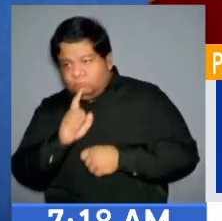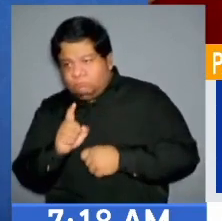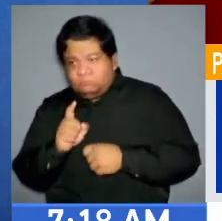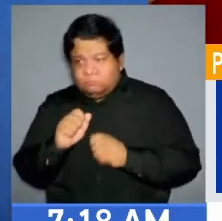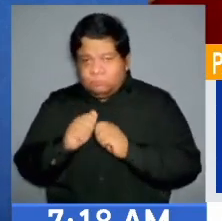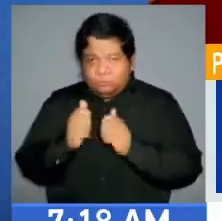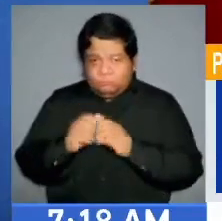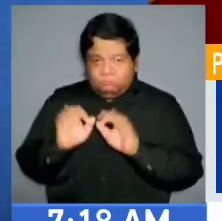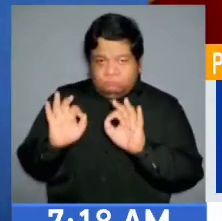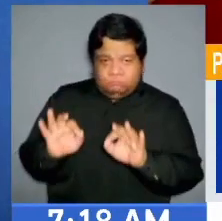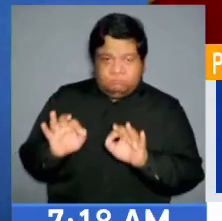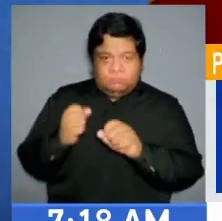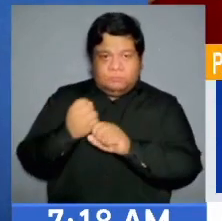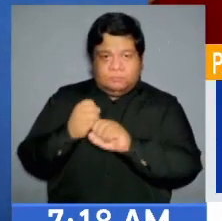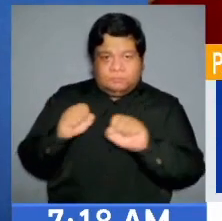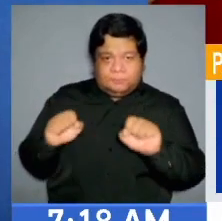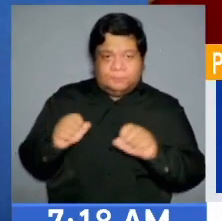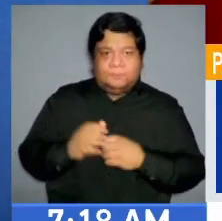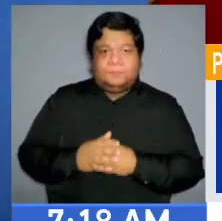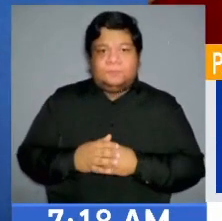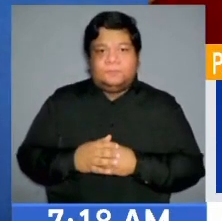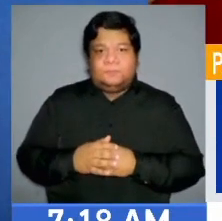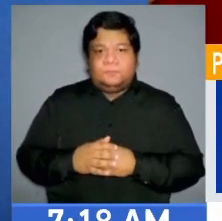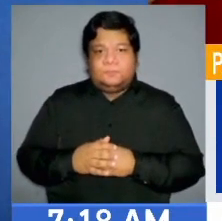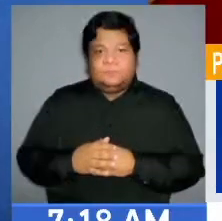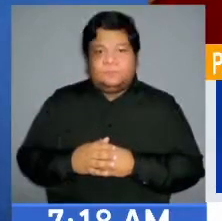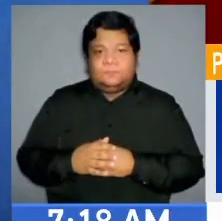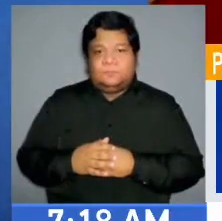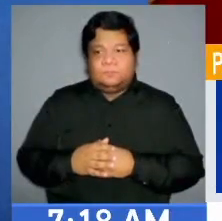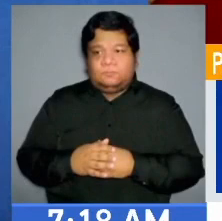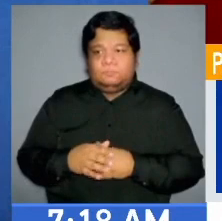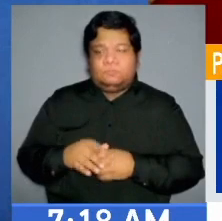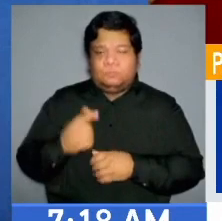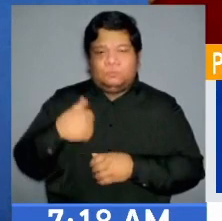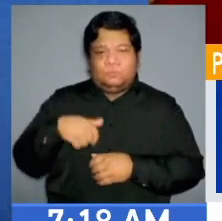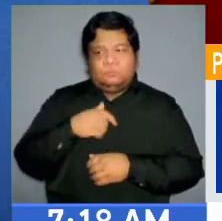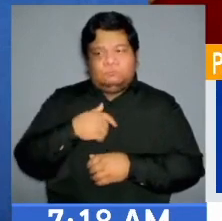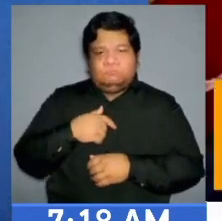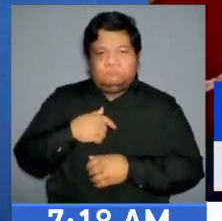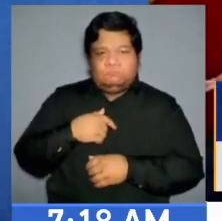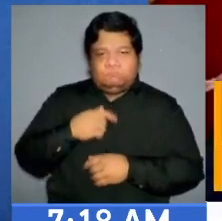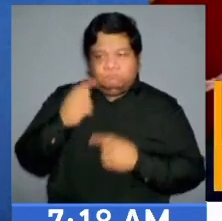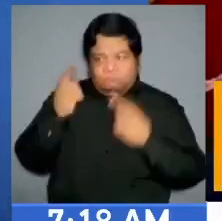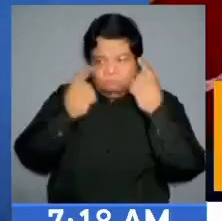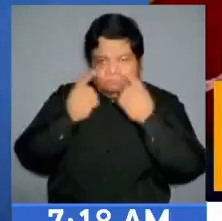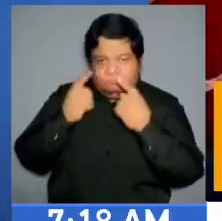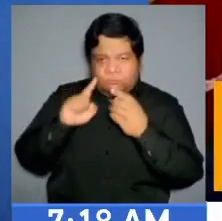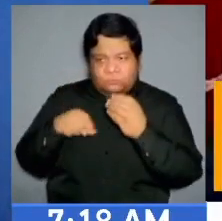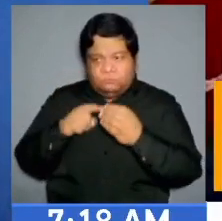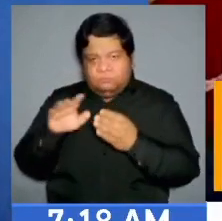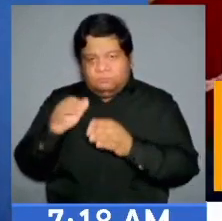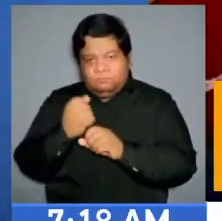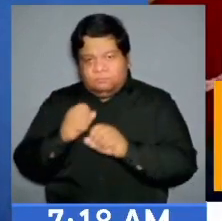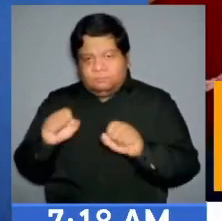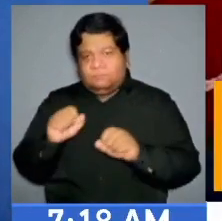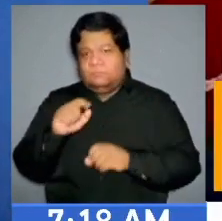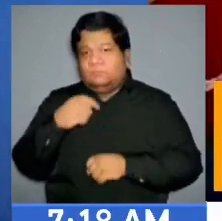Hindi namin pababayaan ang kanilang kapakanan, no? The safety of our kababayans abroad is a